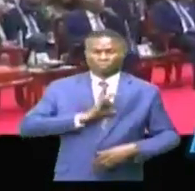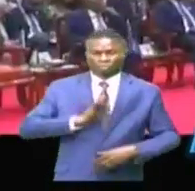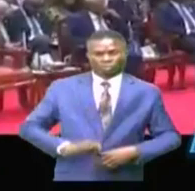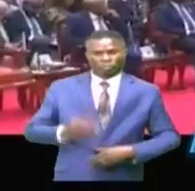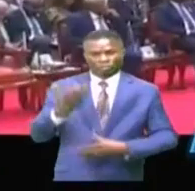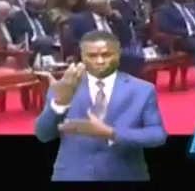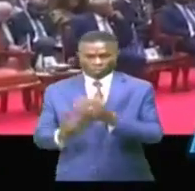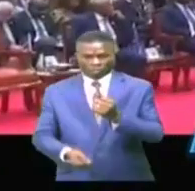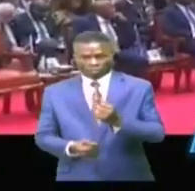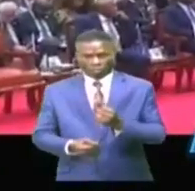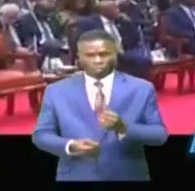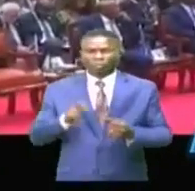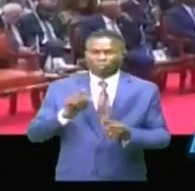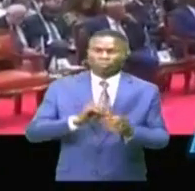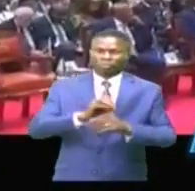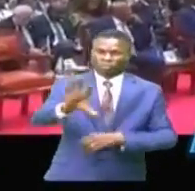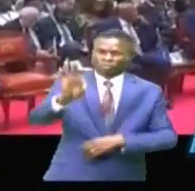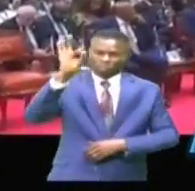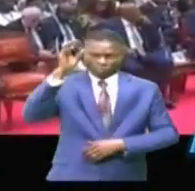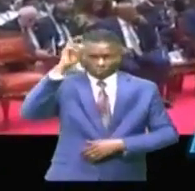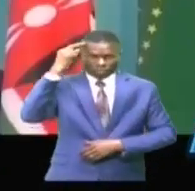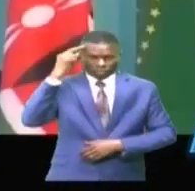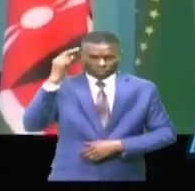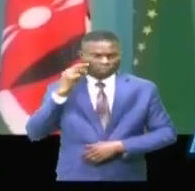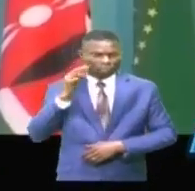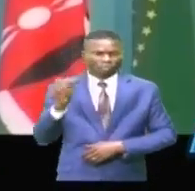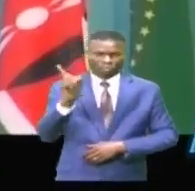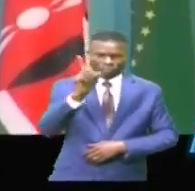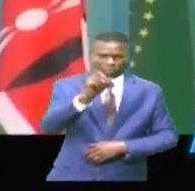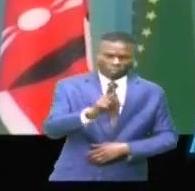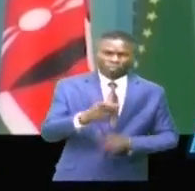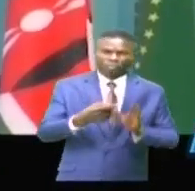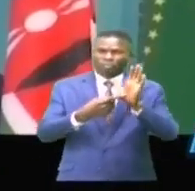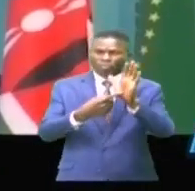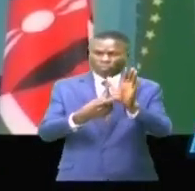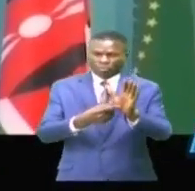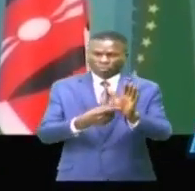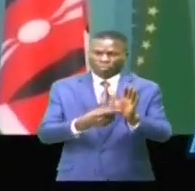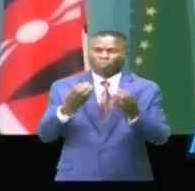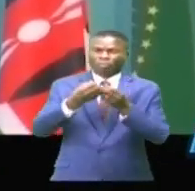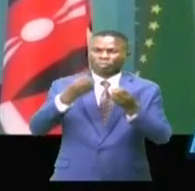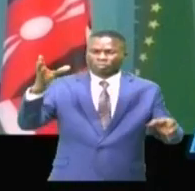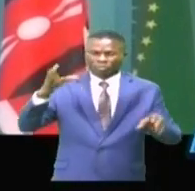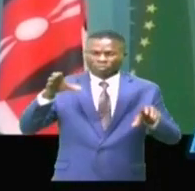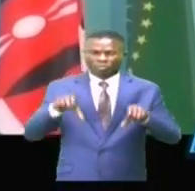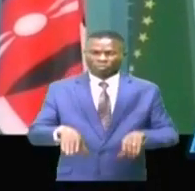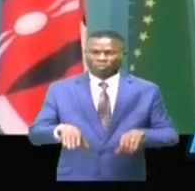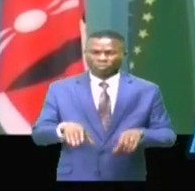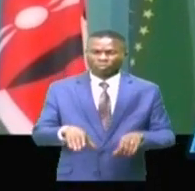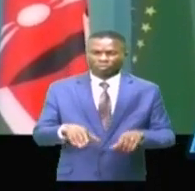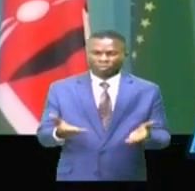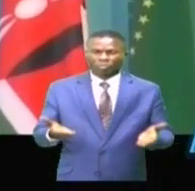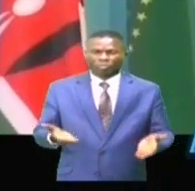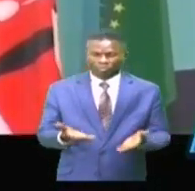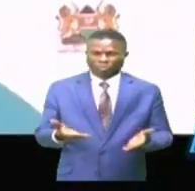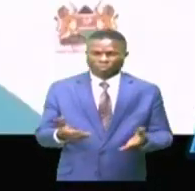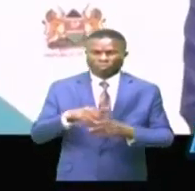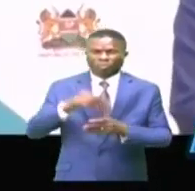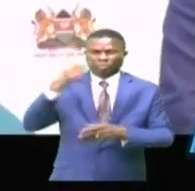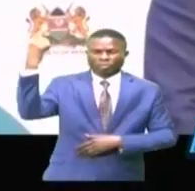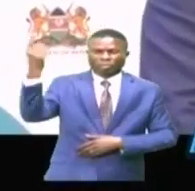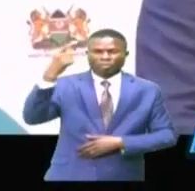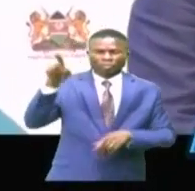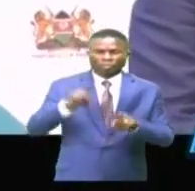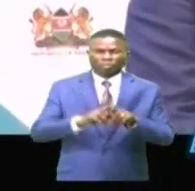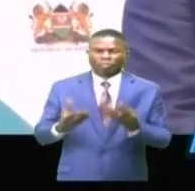au deuxième jour de ses assises pour une fois de plus présenter le potentialité qui regorge la République démocratique du Congo en